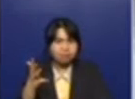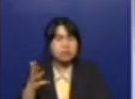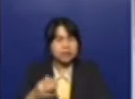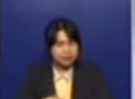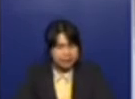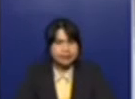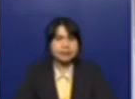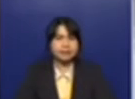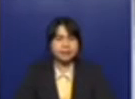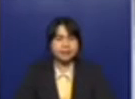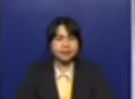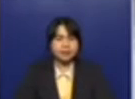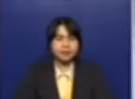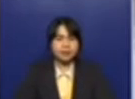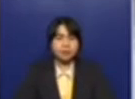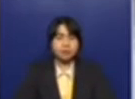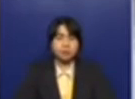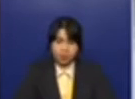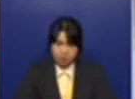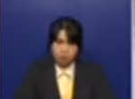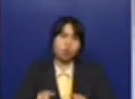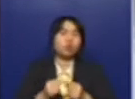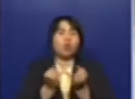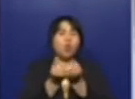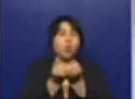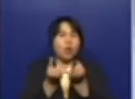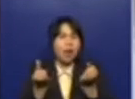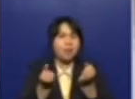ครับเมื่อไม่มีระบบคุณธรรม